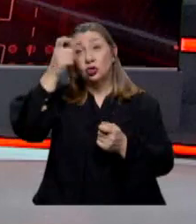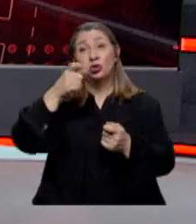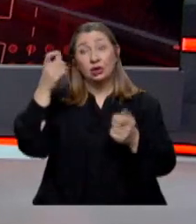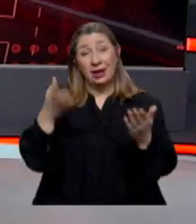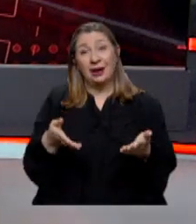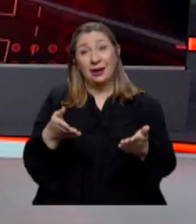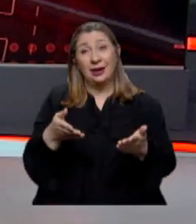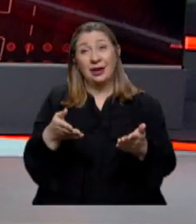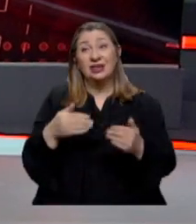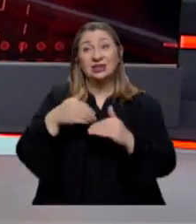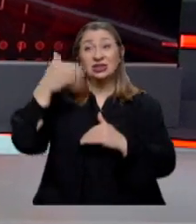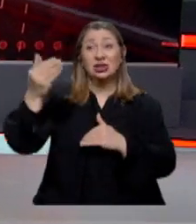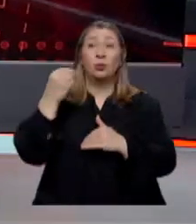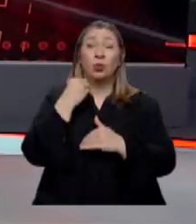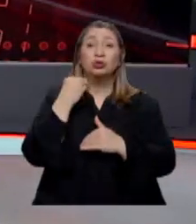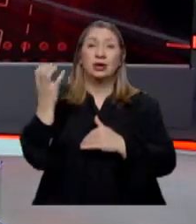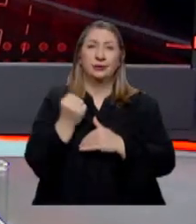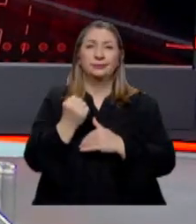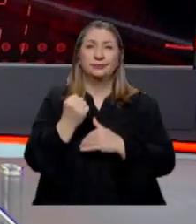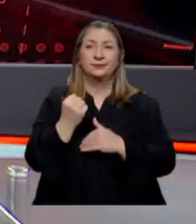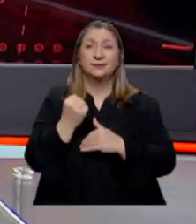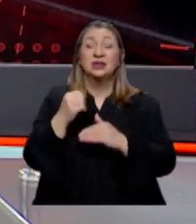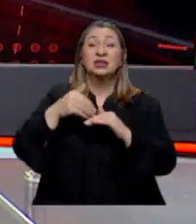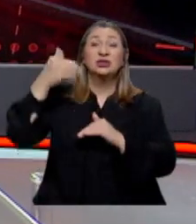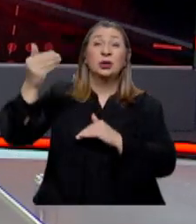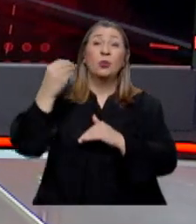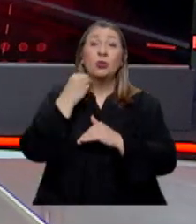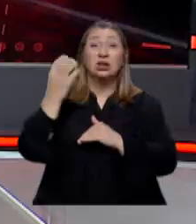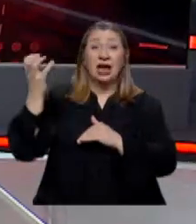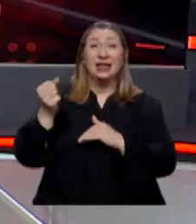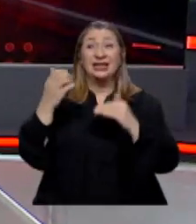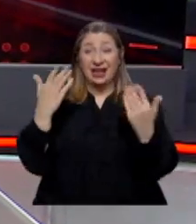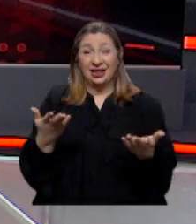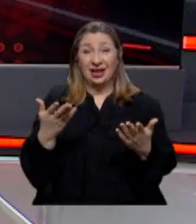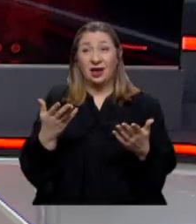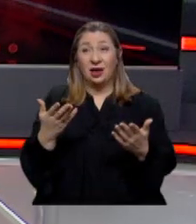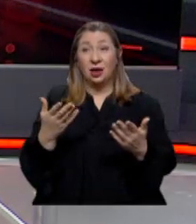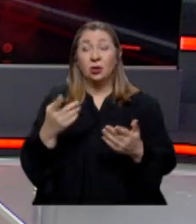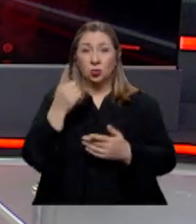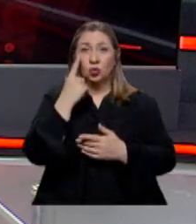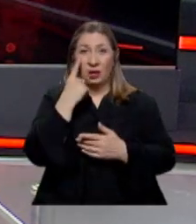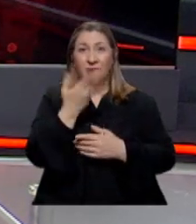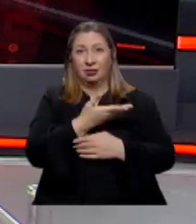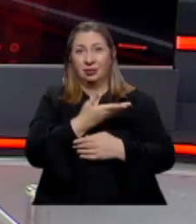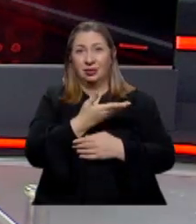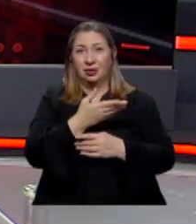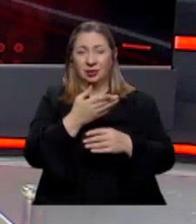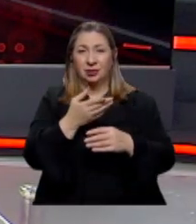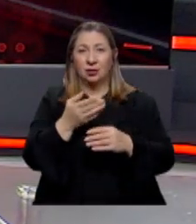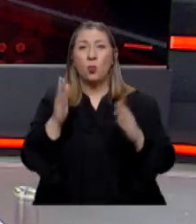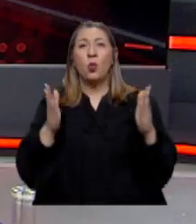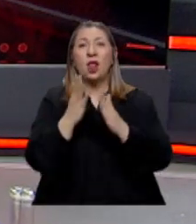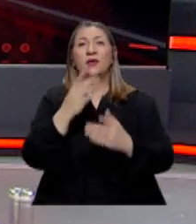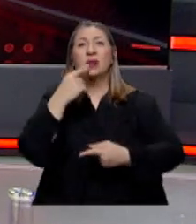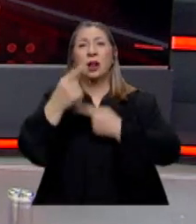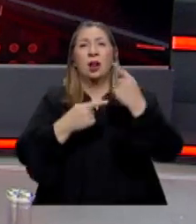Türkiye'ye dışarıdan borçlandı dışarıdan borçlanır kende hükümet ve muhalefetin